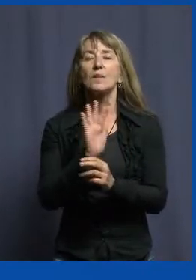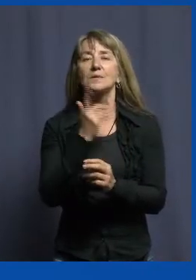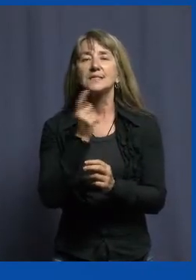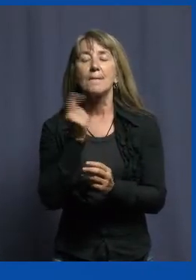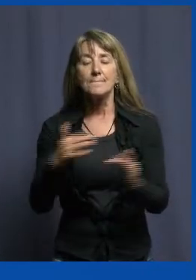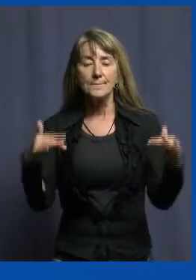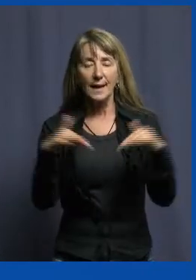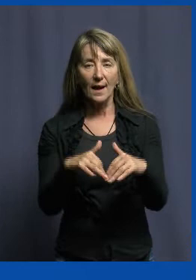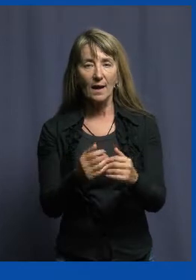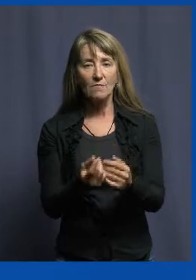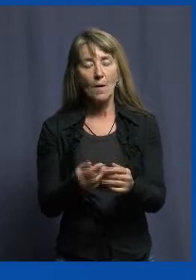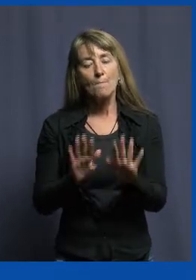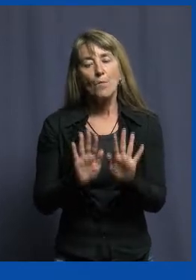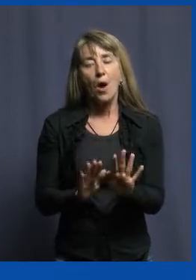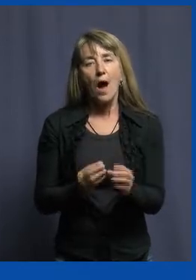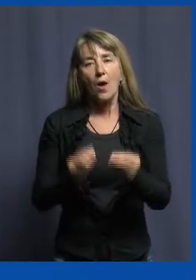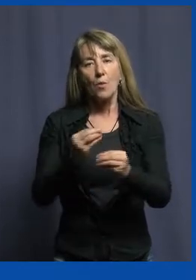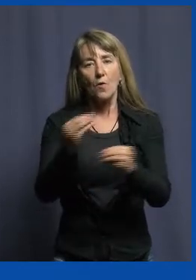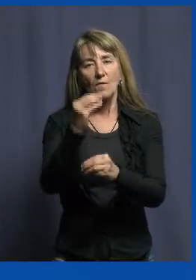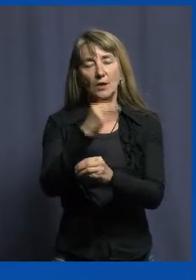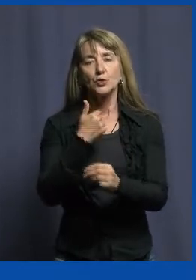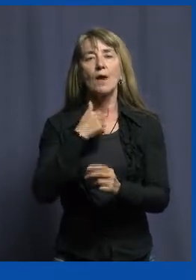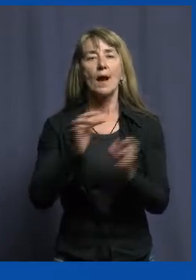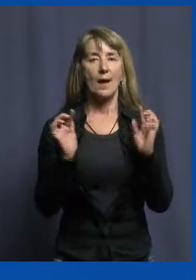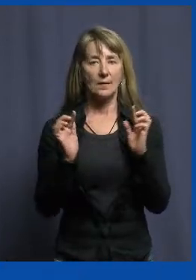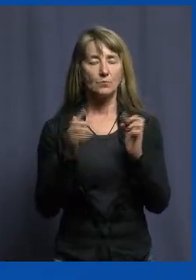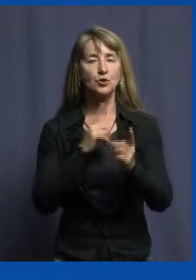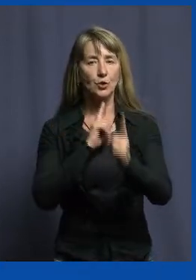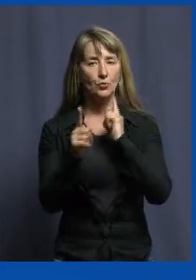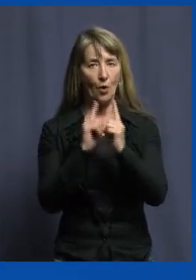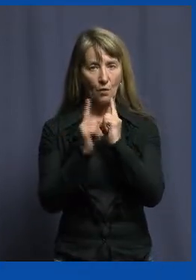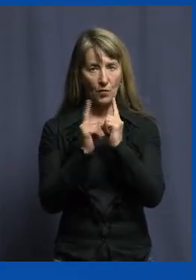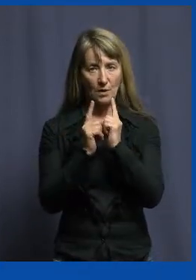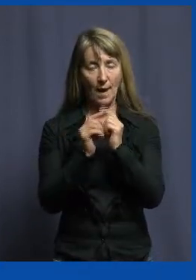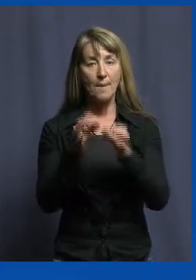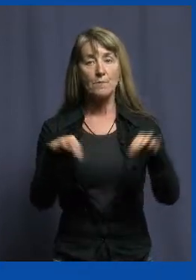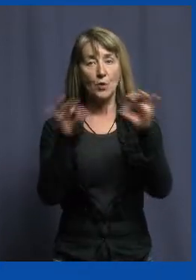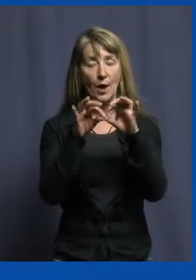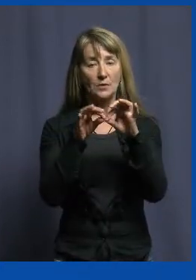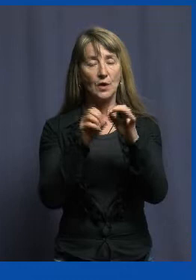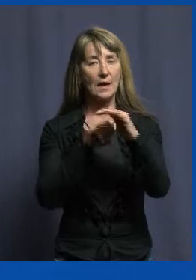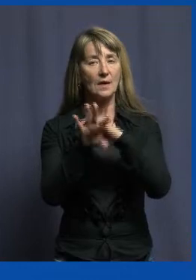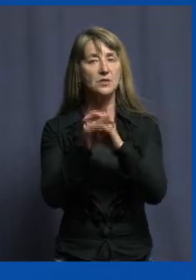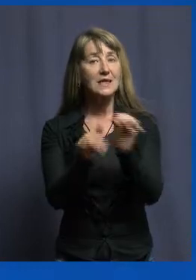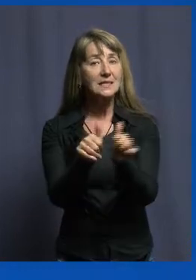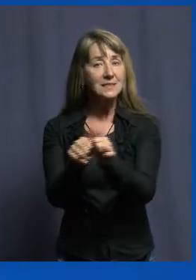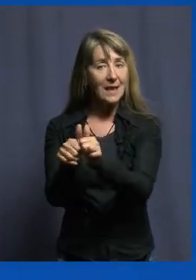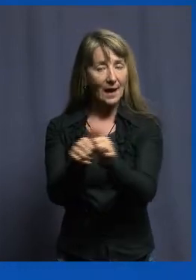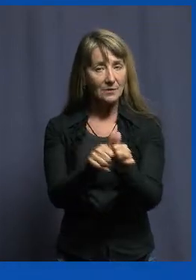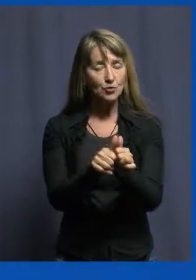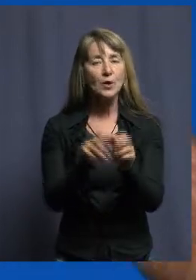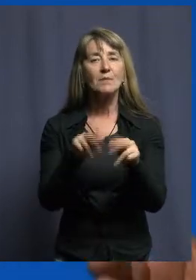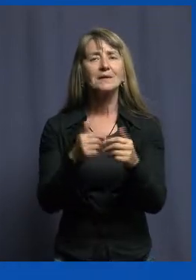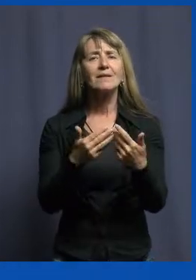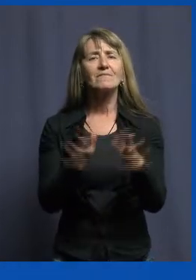priliv polako povećava, nadamo se, ili u dogovorima projektovi realizuju zajednički, imate